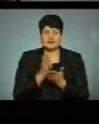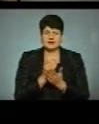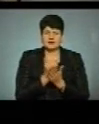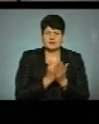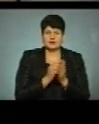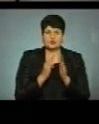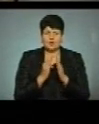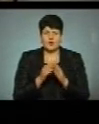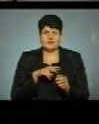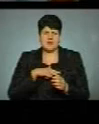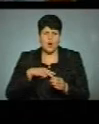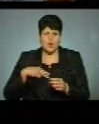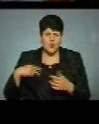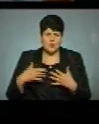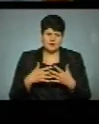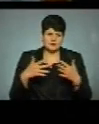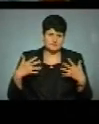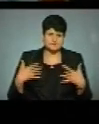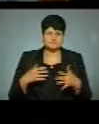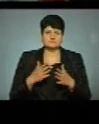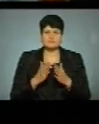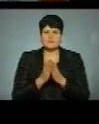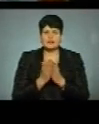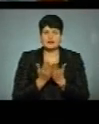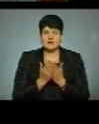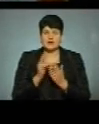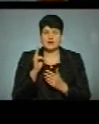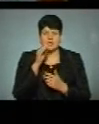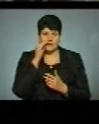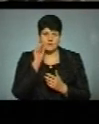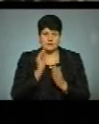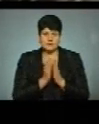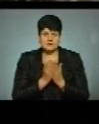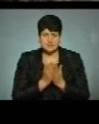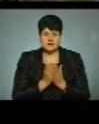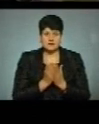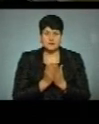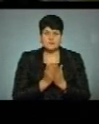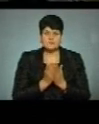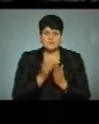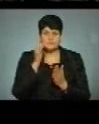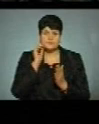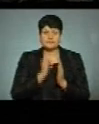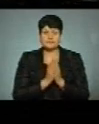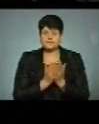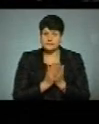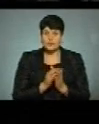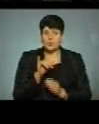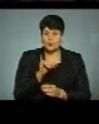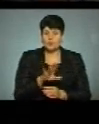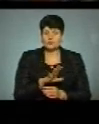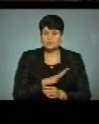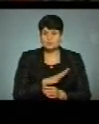його нагороди і кобзар, який, каже мама, Сашко носив із собою завжди. У нього кобзар був майже в такої